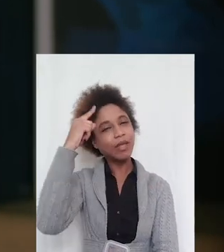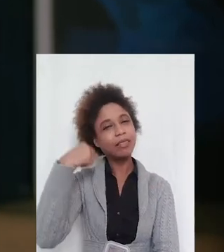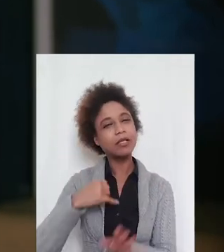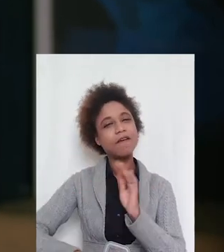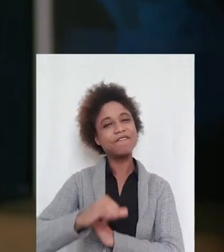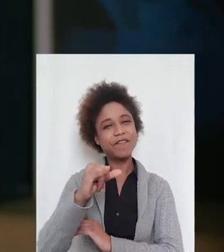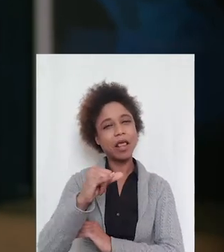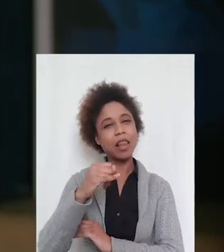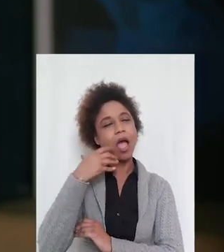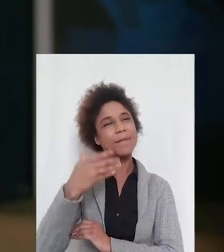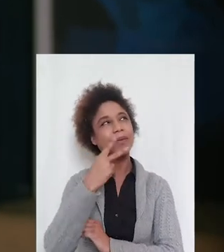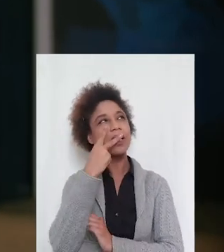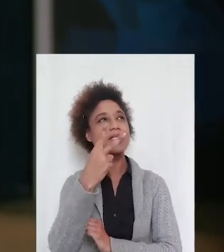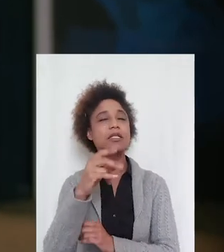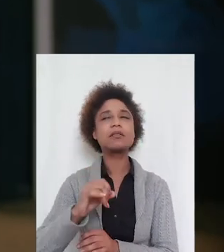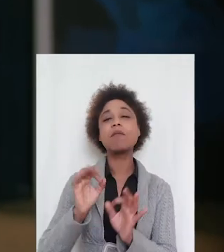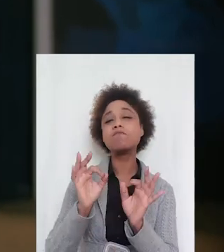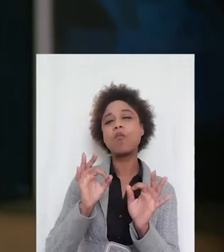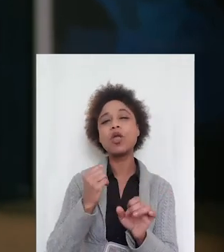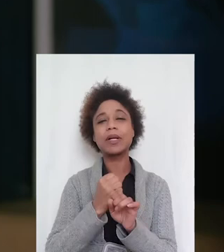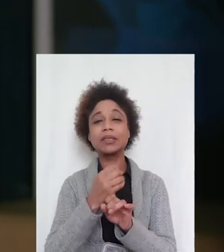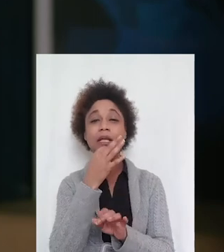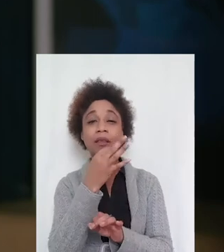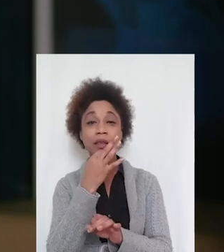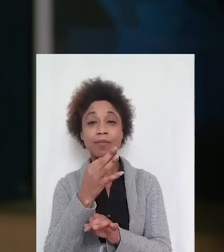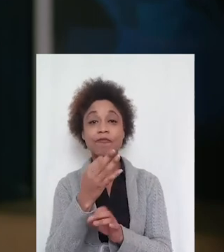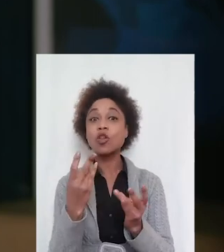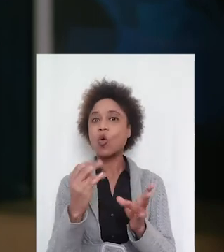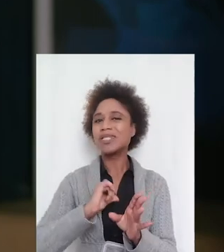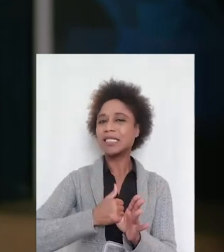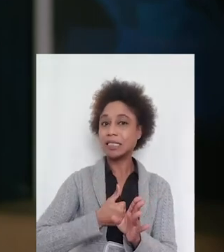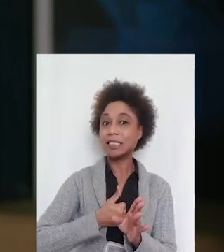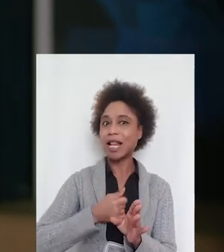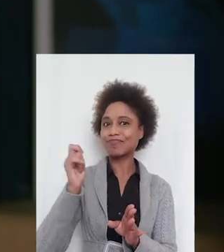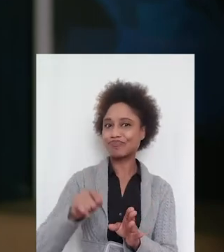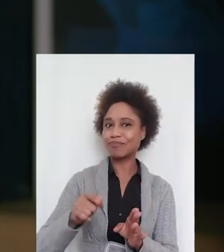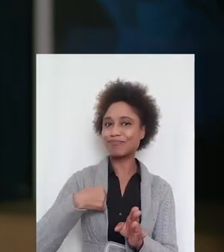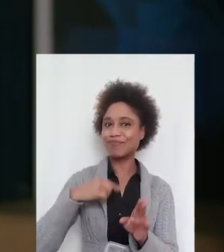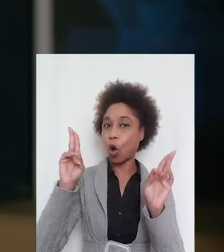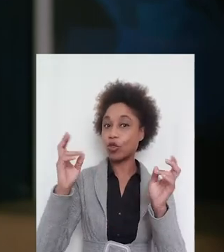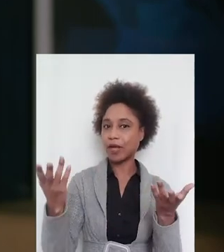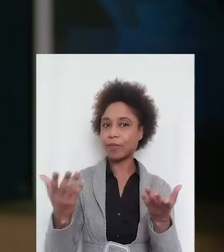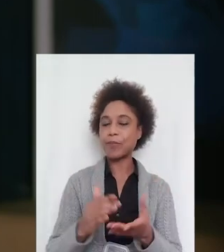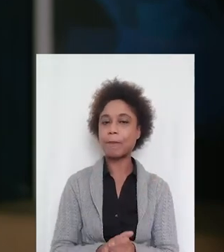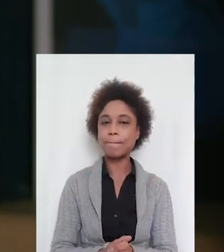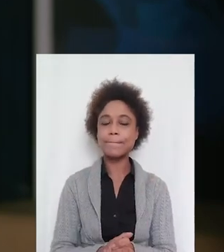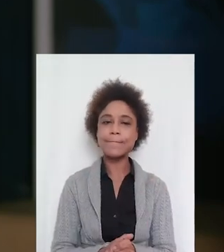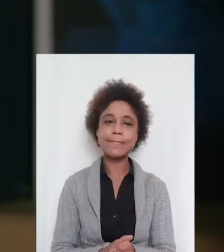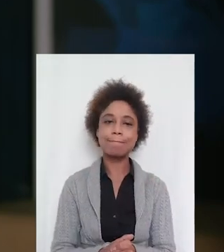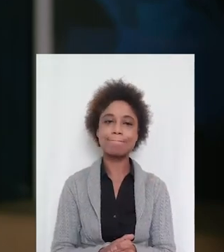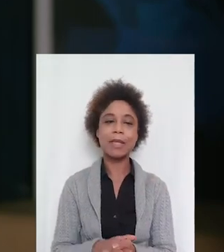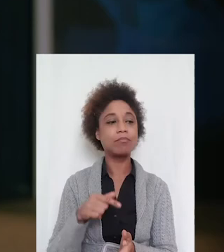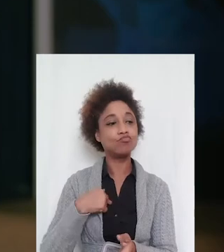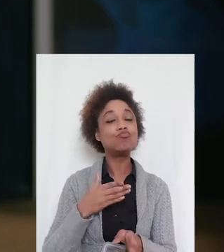veel ambitie hebben gezien en veel mooie praktische tips voor hoe je zelf aan de slag kan met dit onderwerp. En daar gaan we nog wat